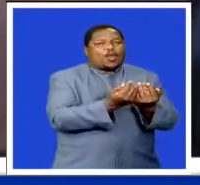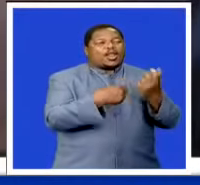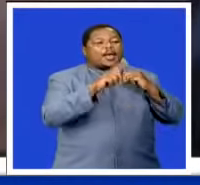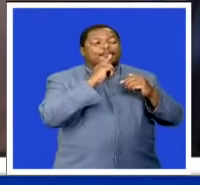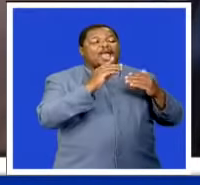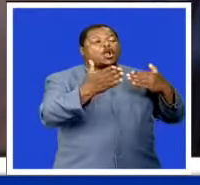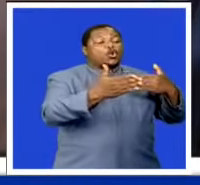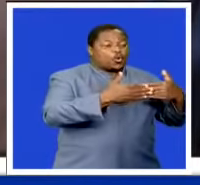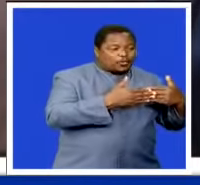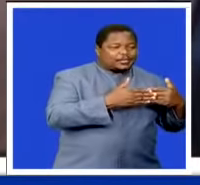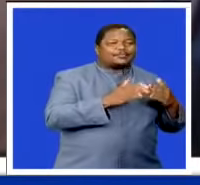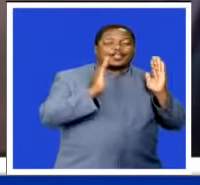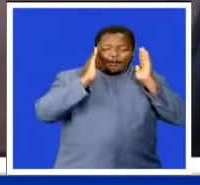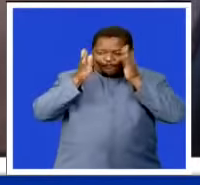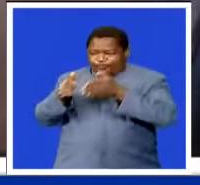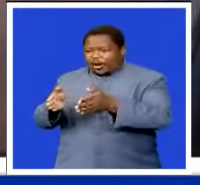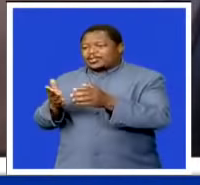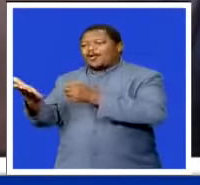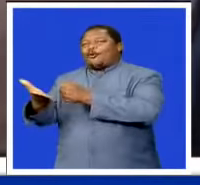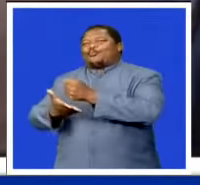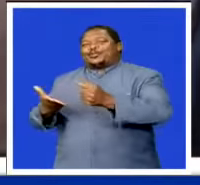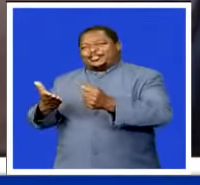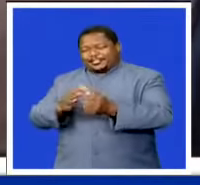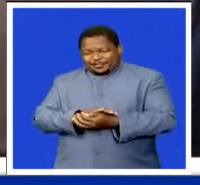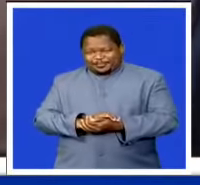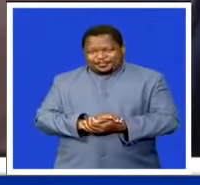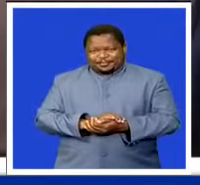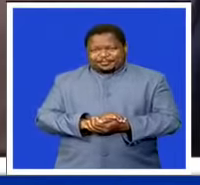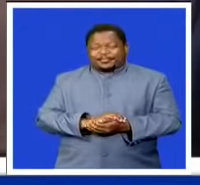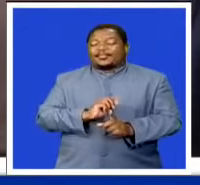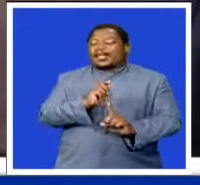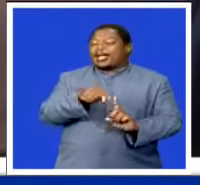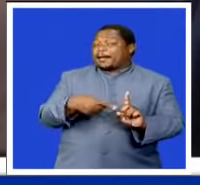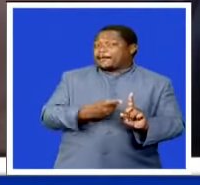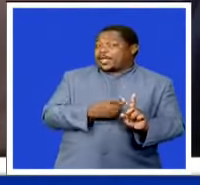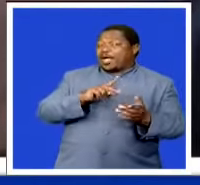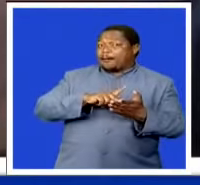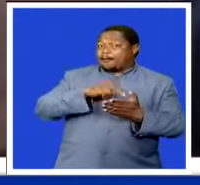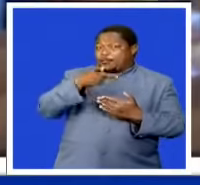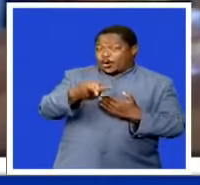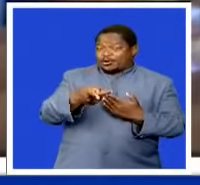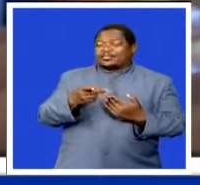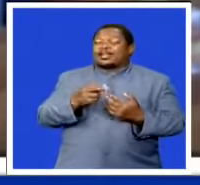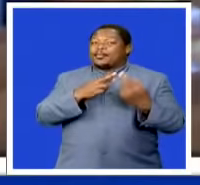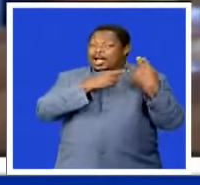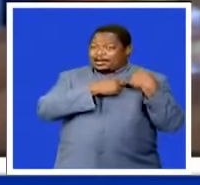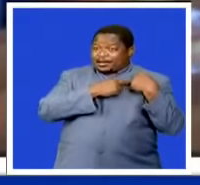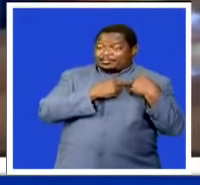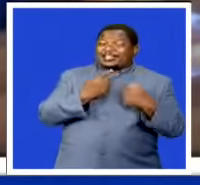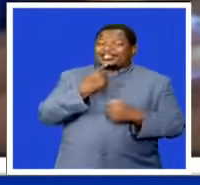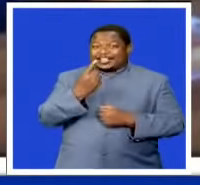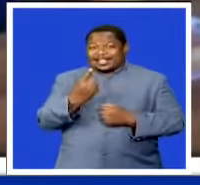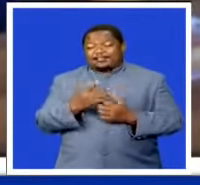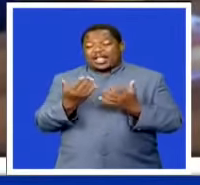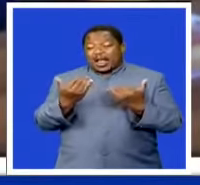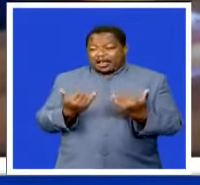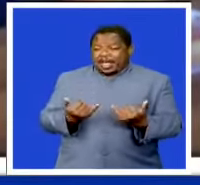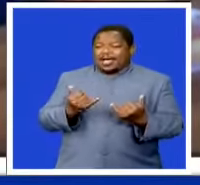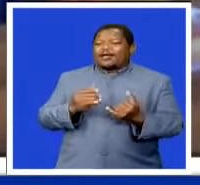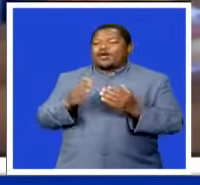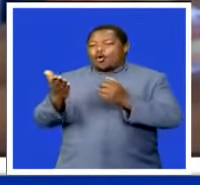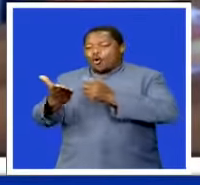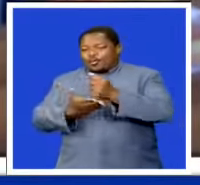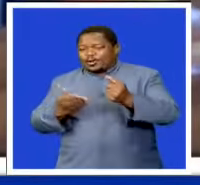hlelo lokukhulumisana nebamfana emimangweni liyimphumelelo njengoba sebakhona kufika kubo bonke etindzaweni letehlukene